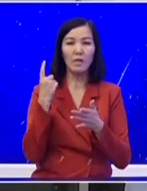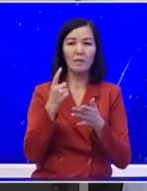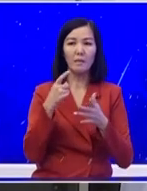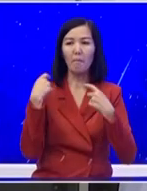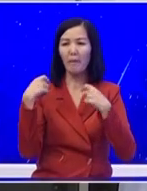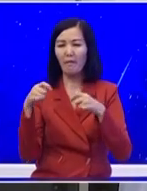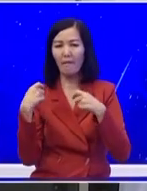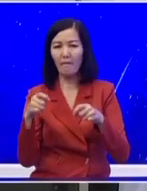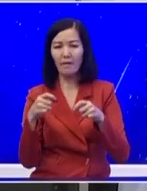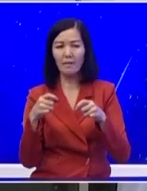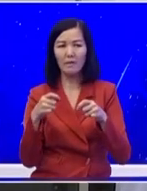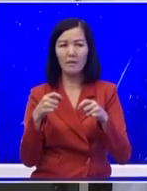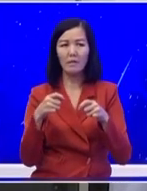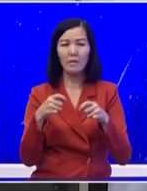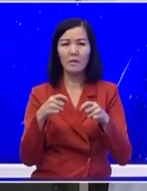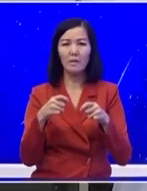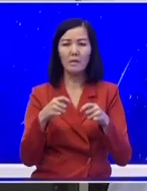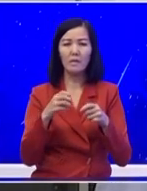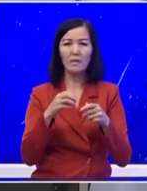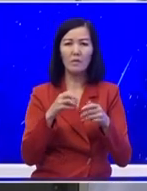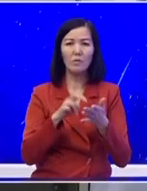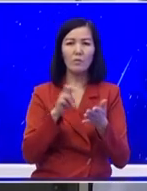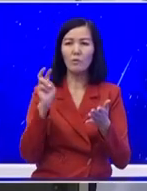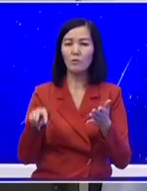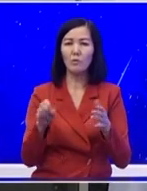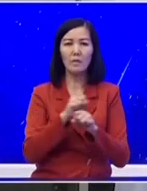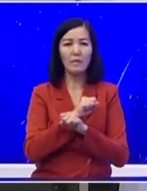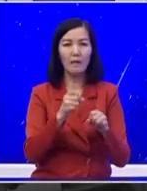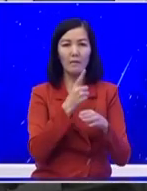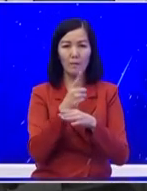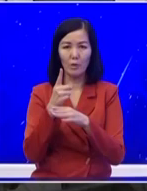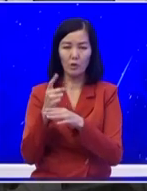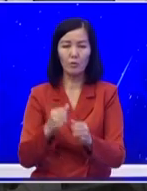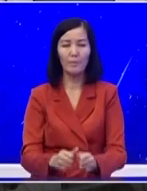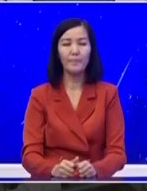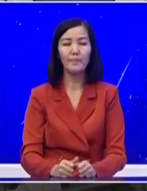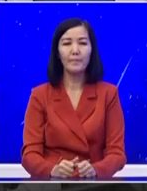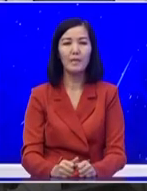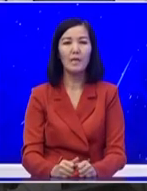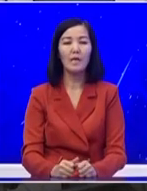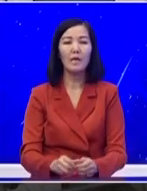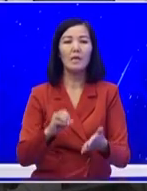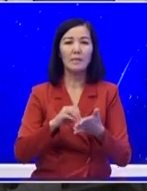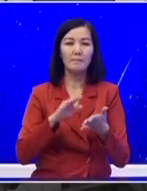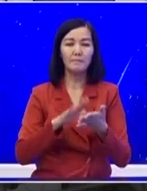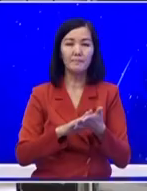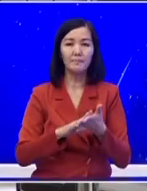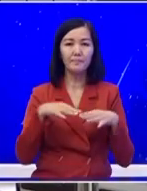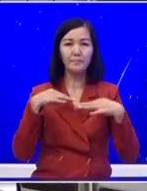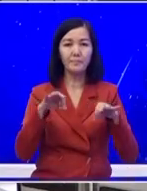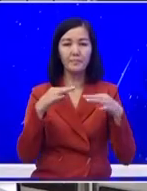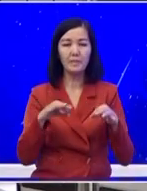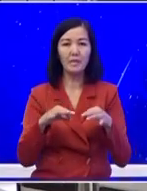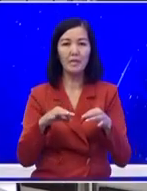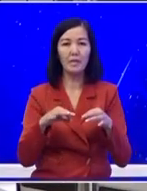перепродать. Еще, то есть снимать с учета на другого ставить, это запрещается. Для того, чтобы поставить на учет автомобиль, привезенный из Армении, и